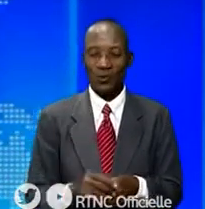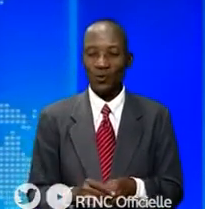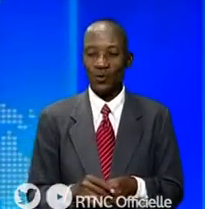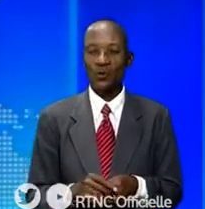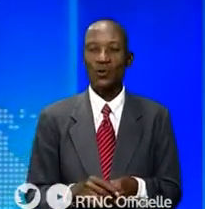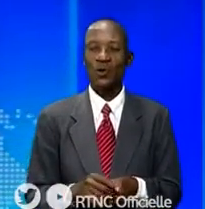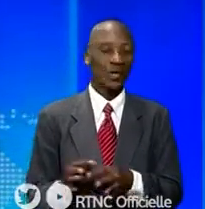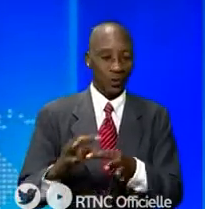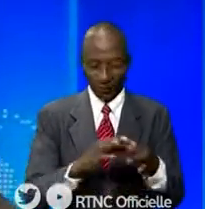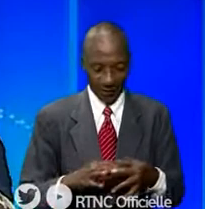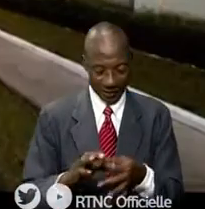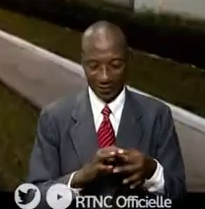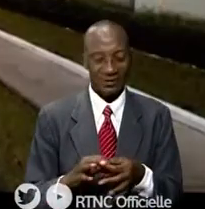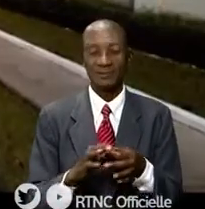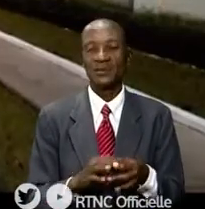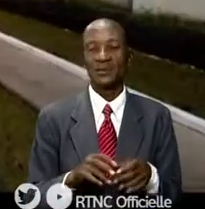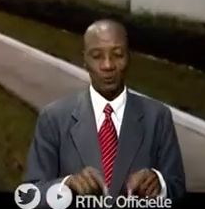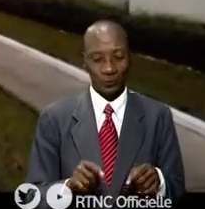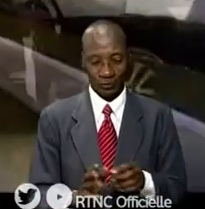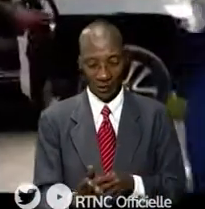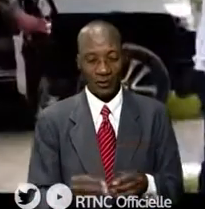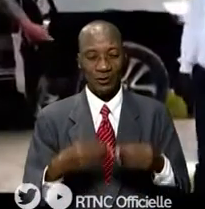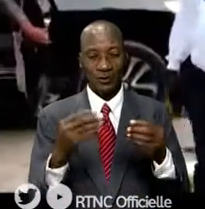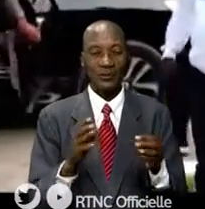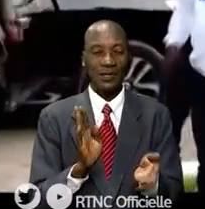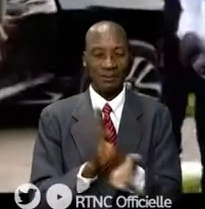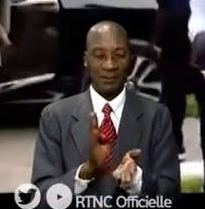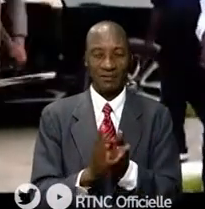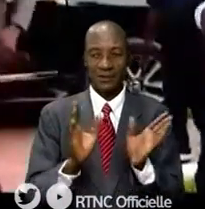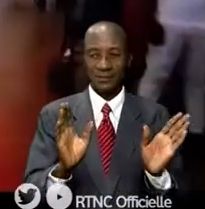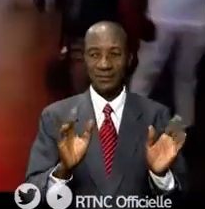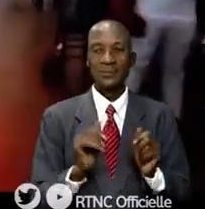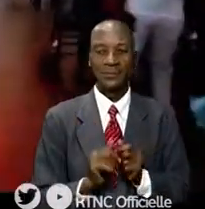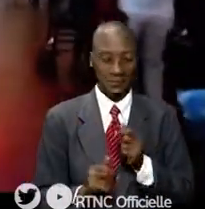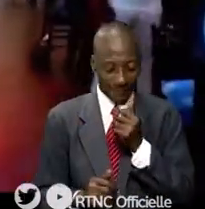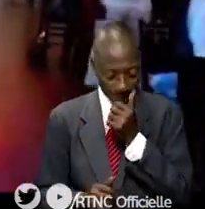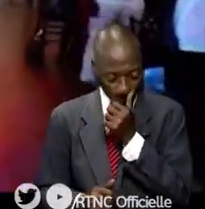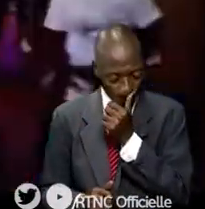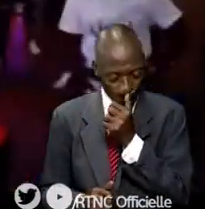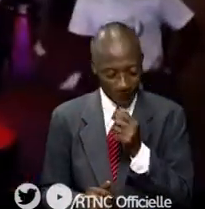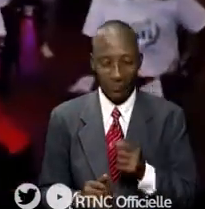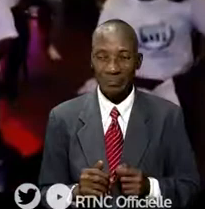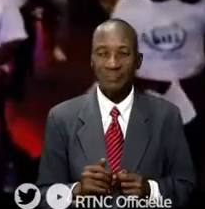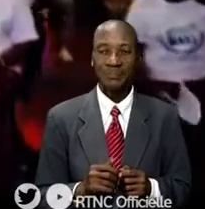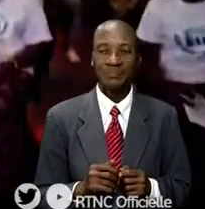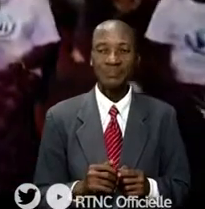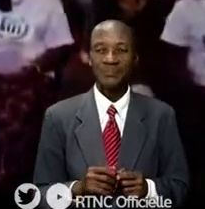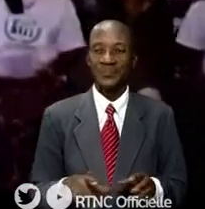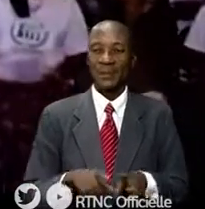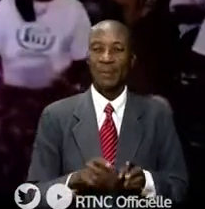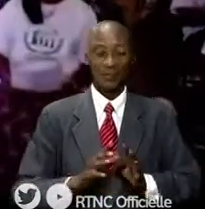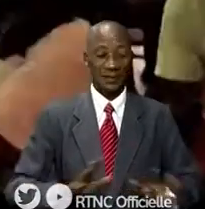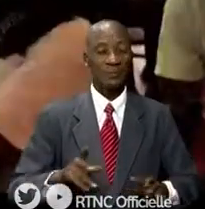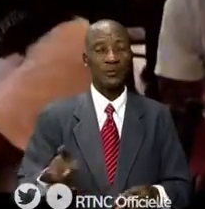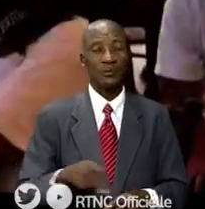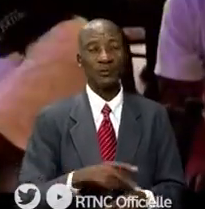d'emplois pour les jeunes. Ils remplissent désormais ces critères, l'employabilité, les compétences professionnelles en